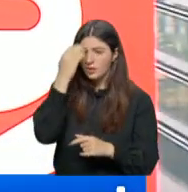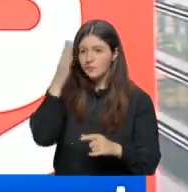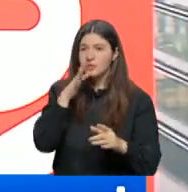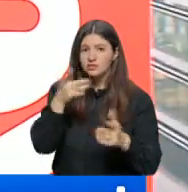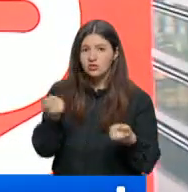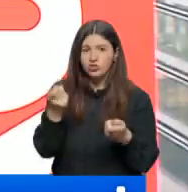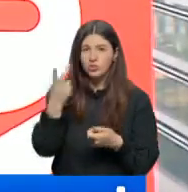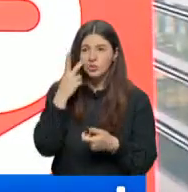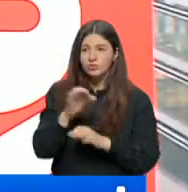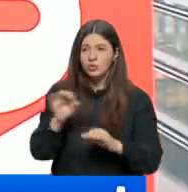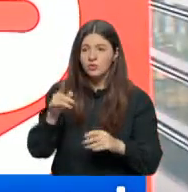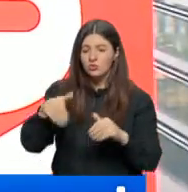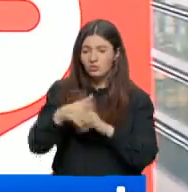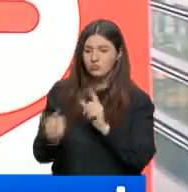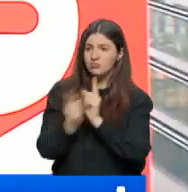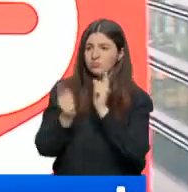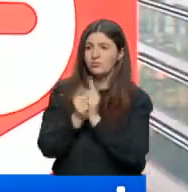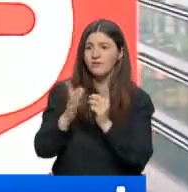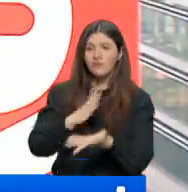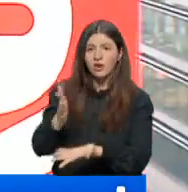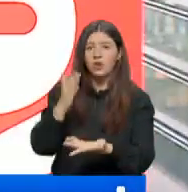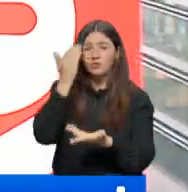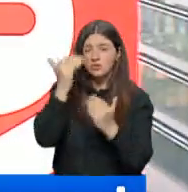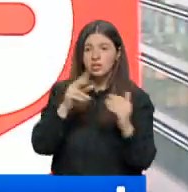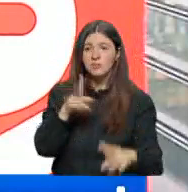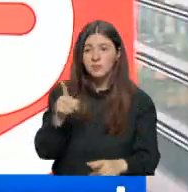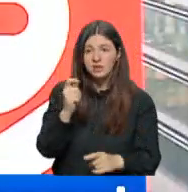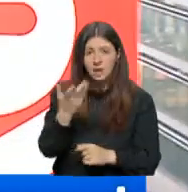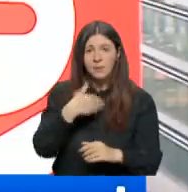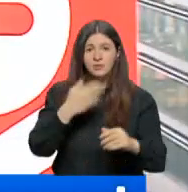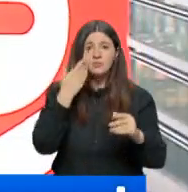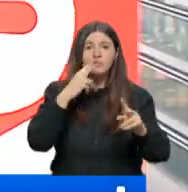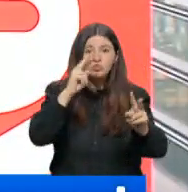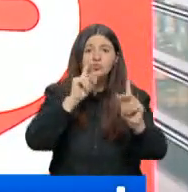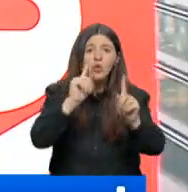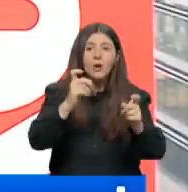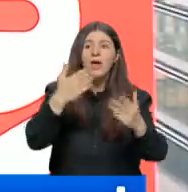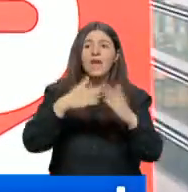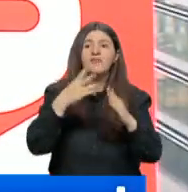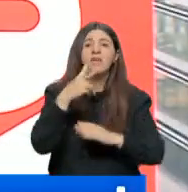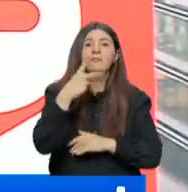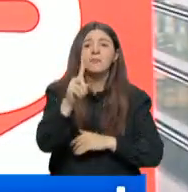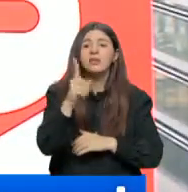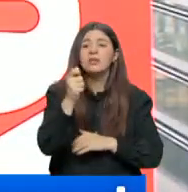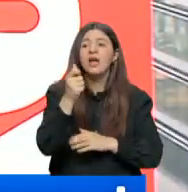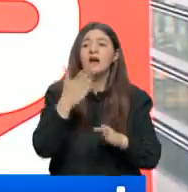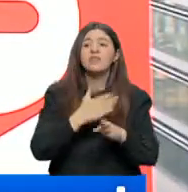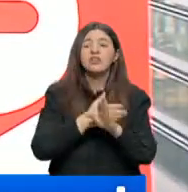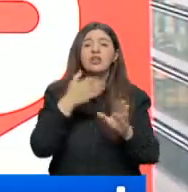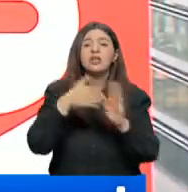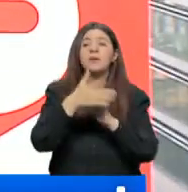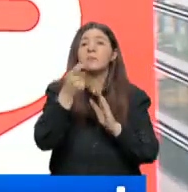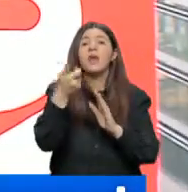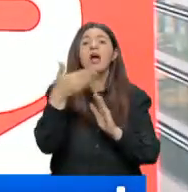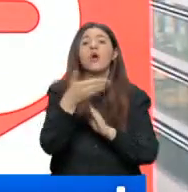bilimsel çalışmalar. Sokakta da karşılığını görüyoruz. Yoksulluk sınırı 20 bin lira. Ya ben bizi izleyenlere soruyorum. Ya evine 20 bin lira giren kaç yurttaş var? Evinize